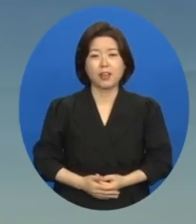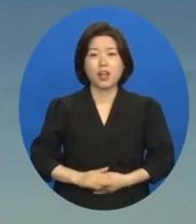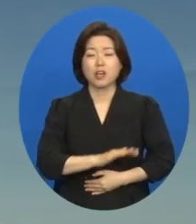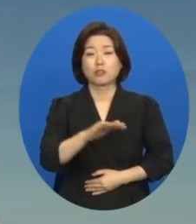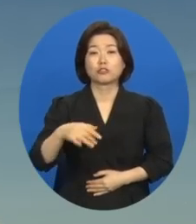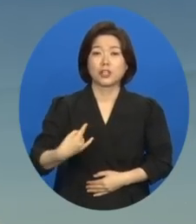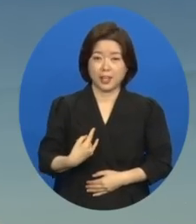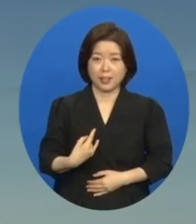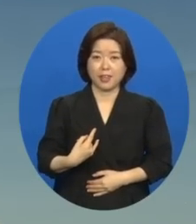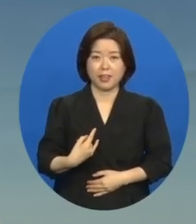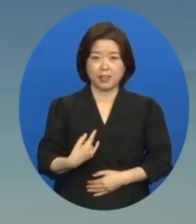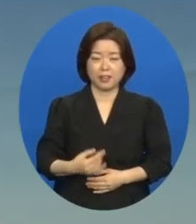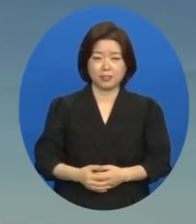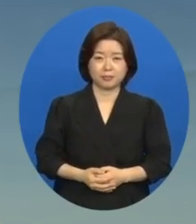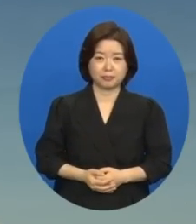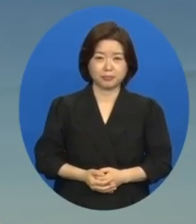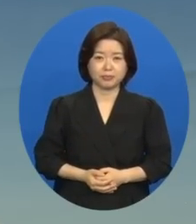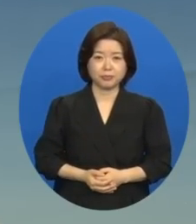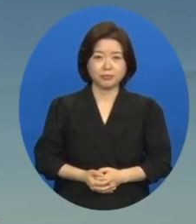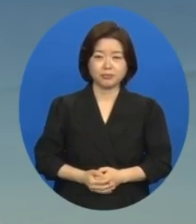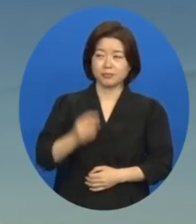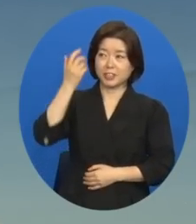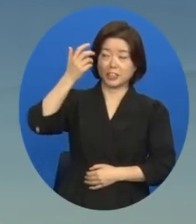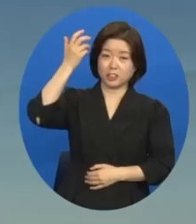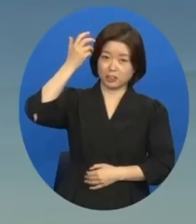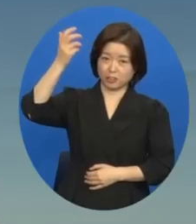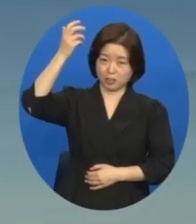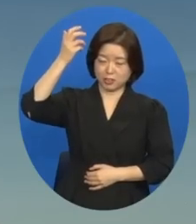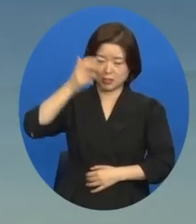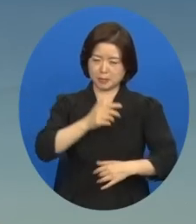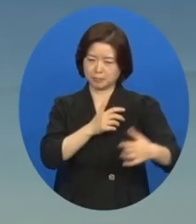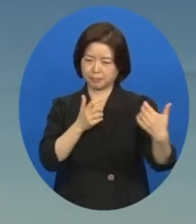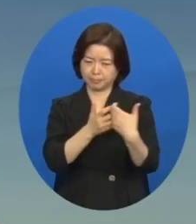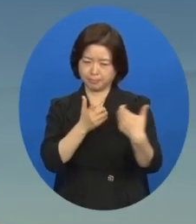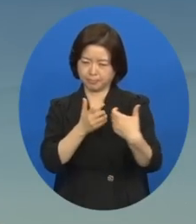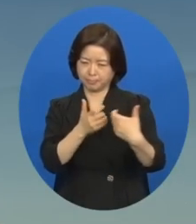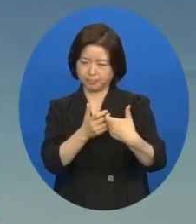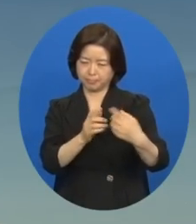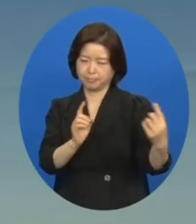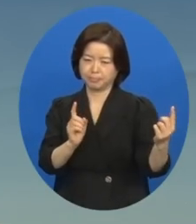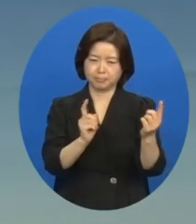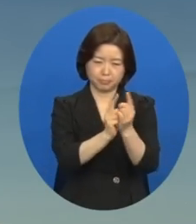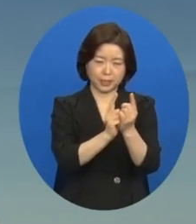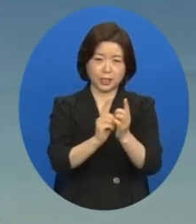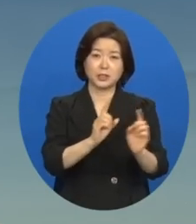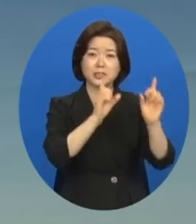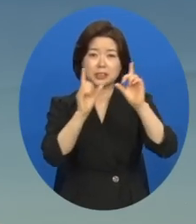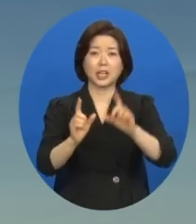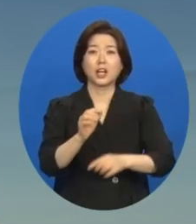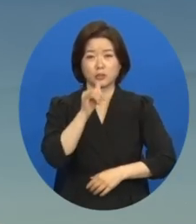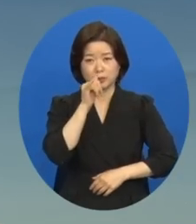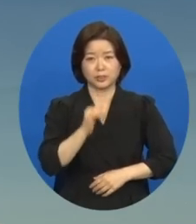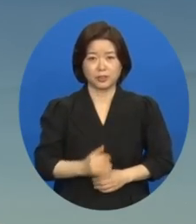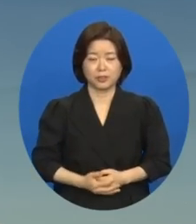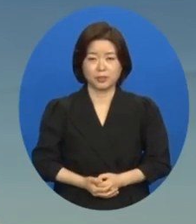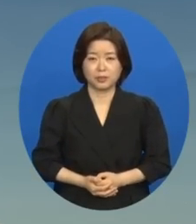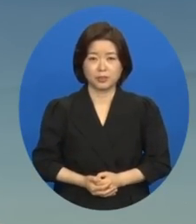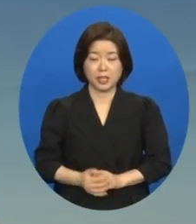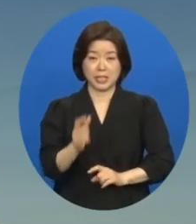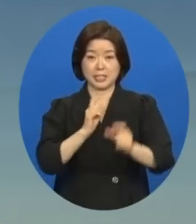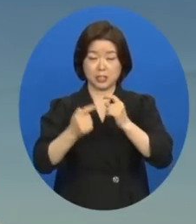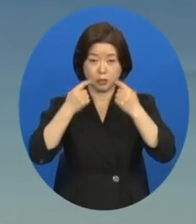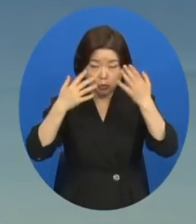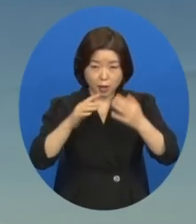우리들에게 우리는 영적인 전쟁을 맞이하고 살아가고 있다라고 말하고 있습니다. 좀 더